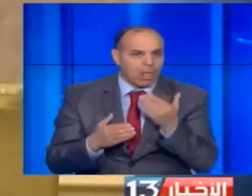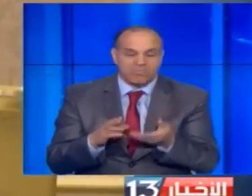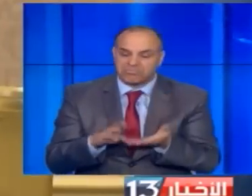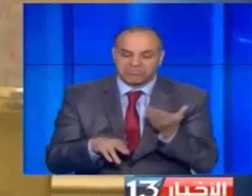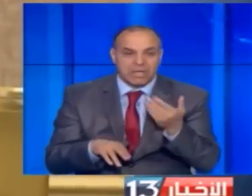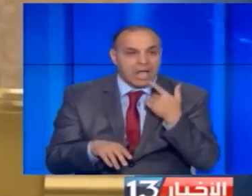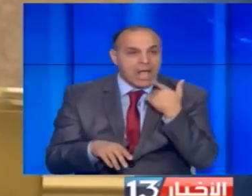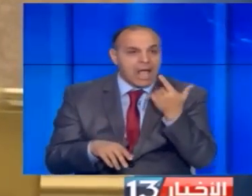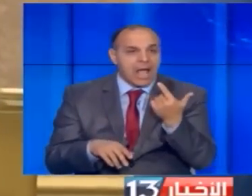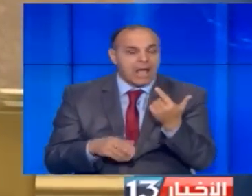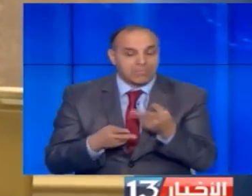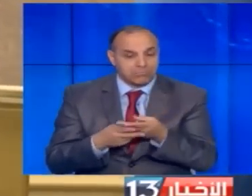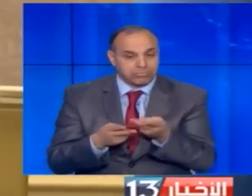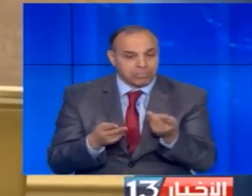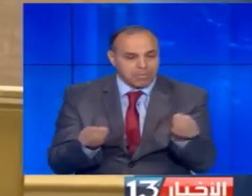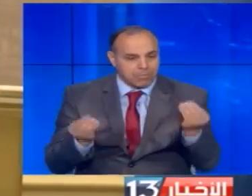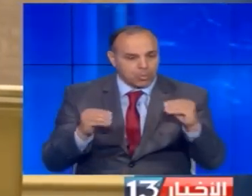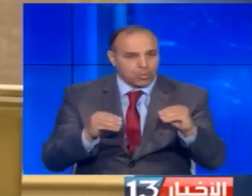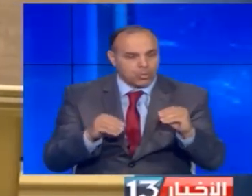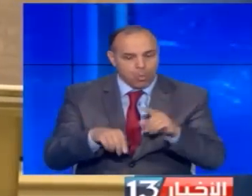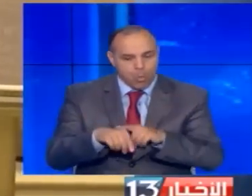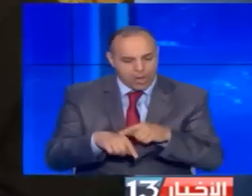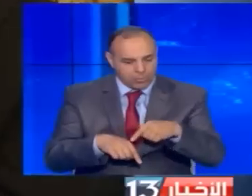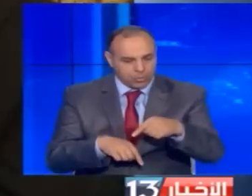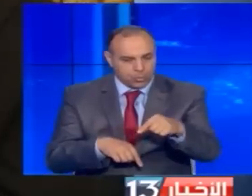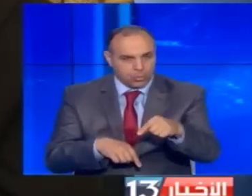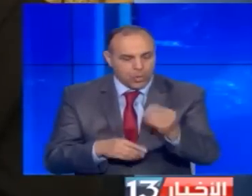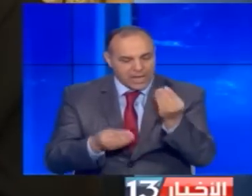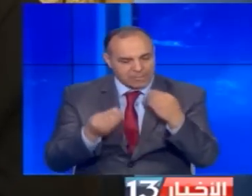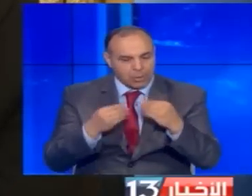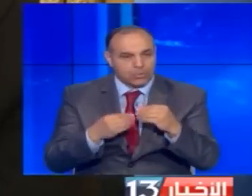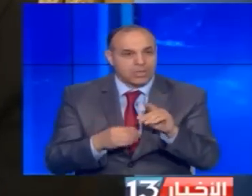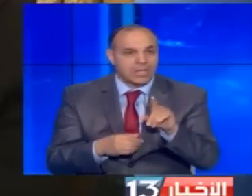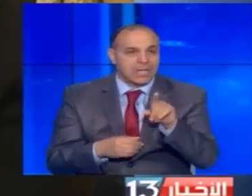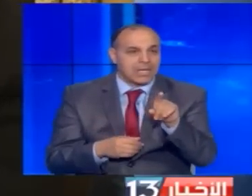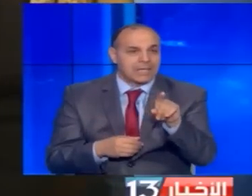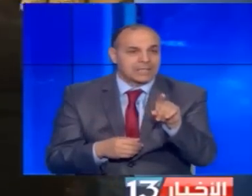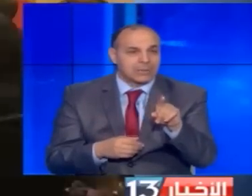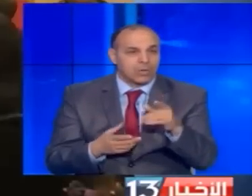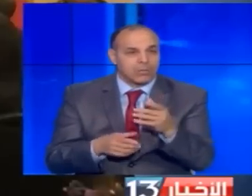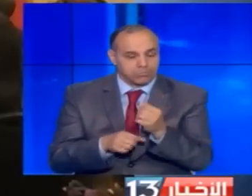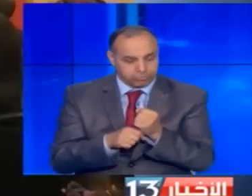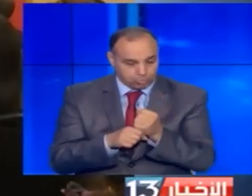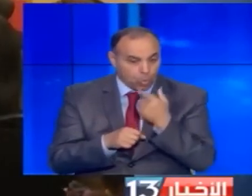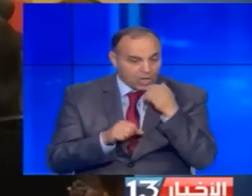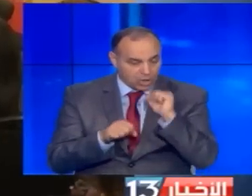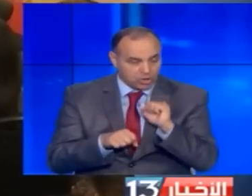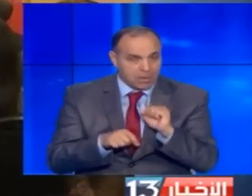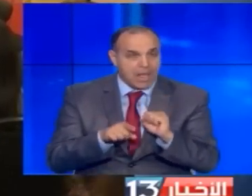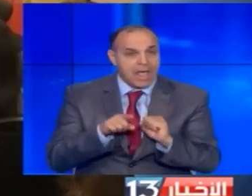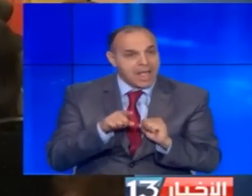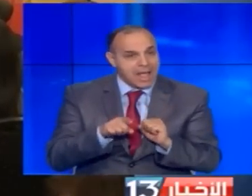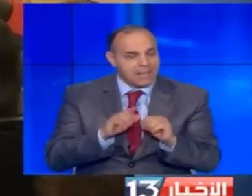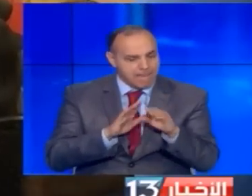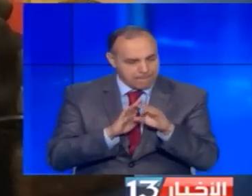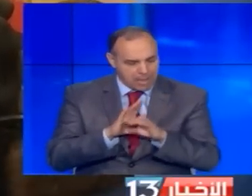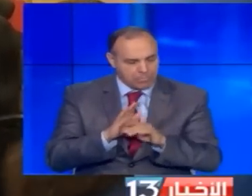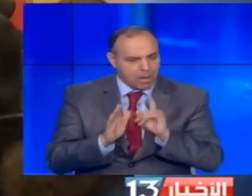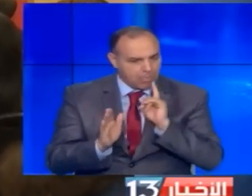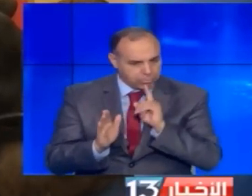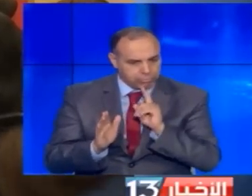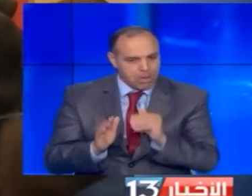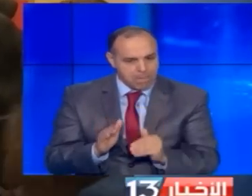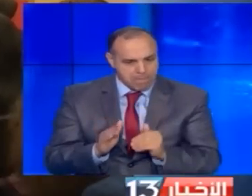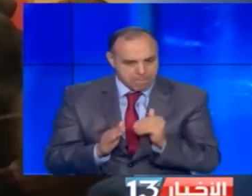في حال منح لهم مزيد من الوقت والتجربة وأصبحت بحوزتهم الإمكانيات وأليات التنفيذ